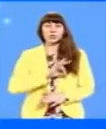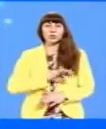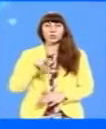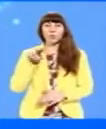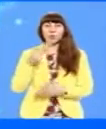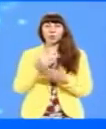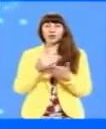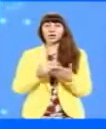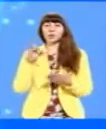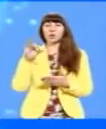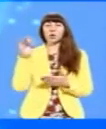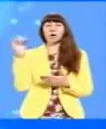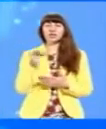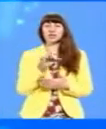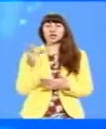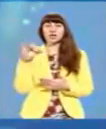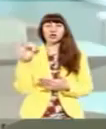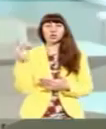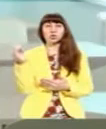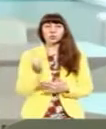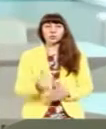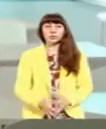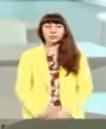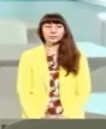біздің түсірілім тобы да қатысып қайтқан болатын.